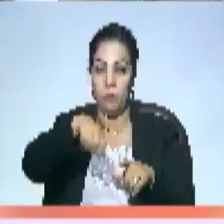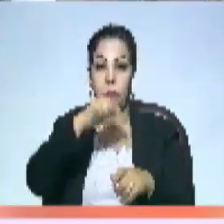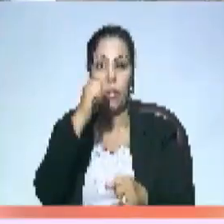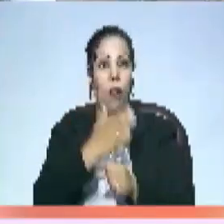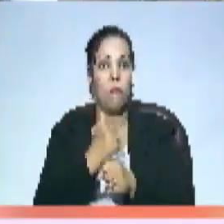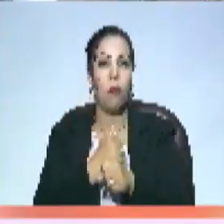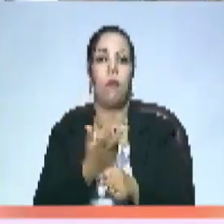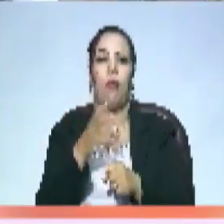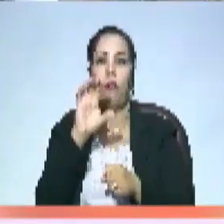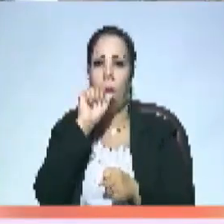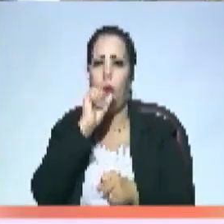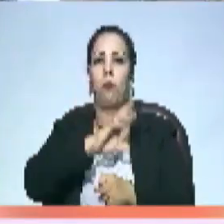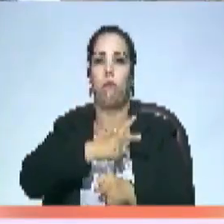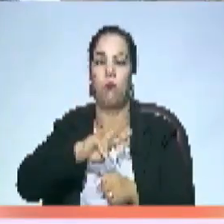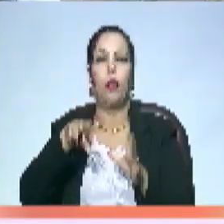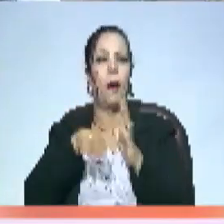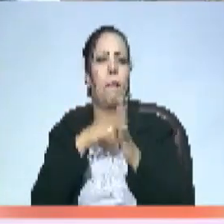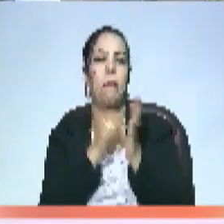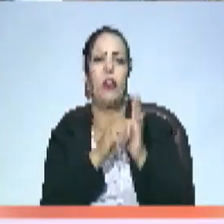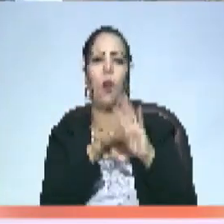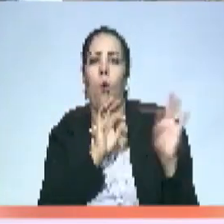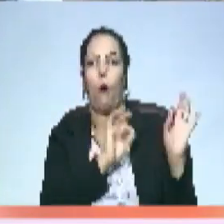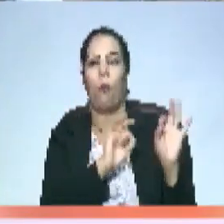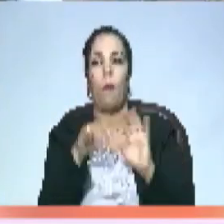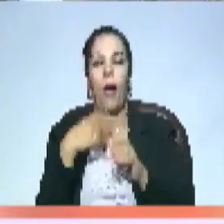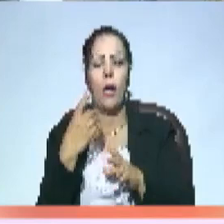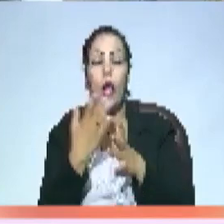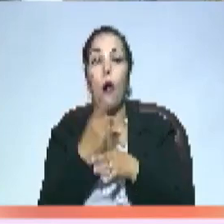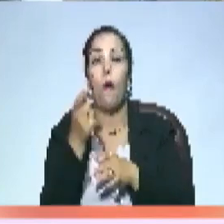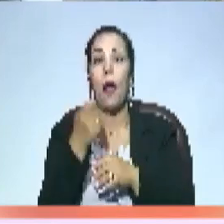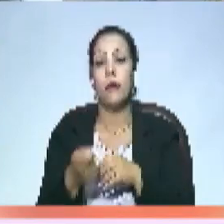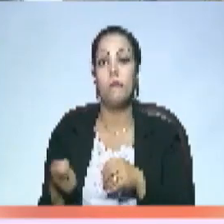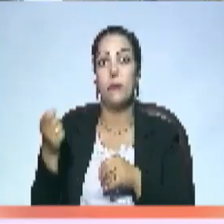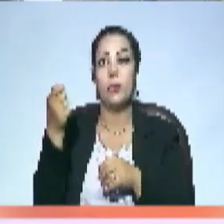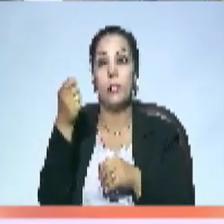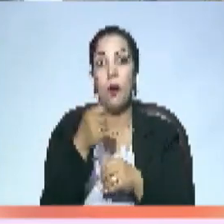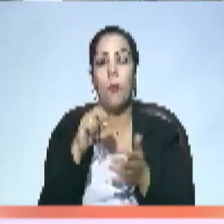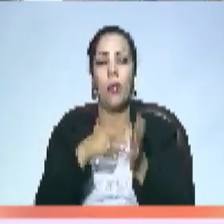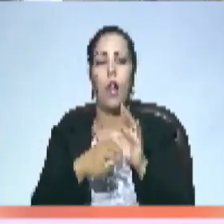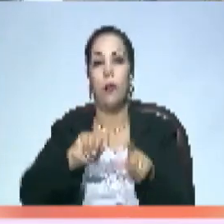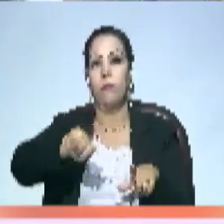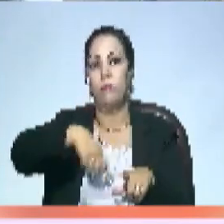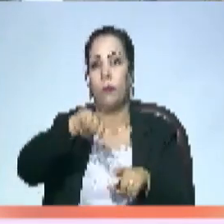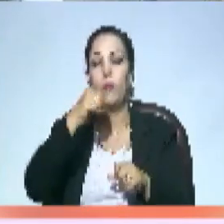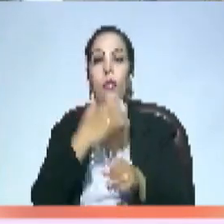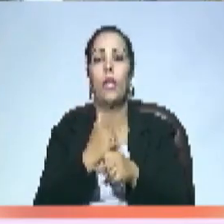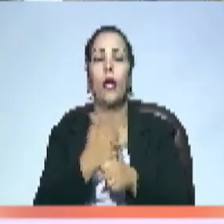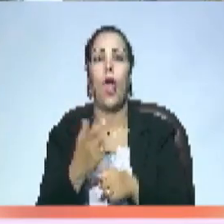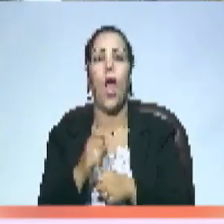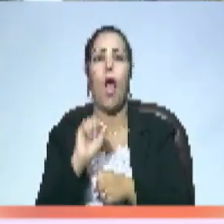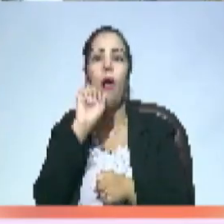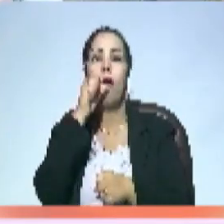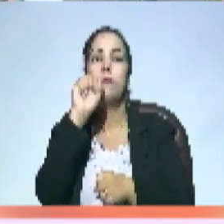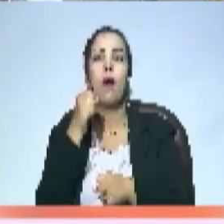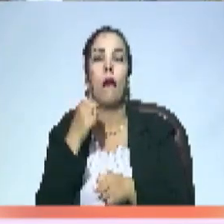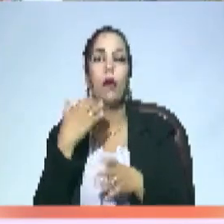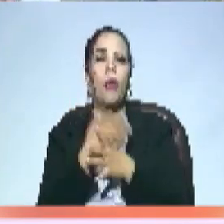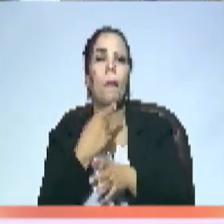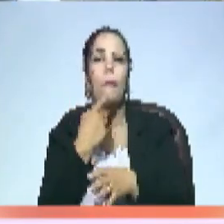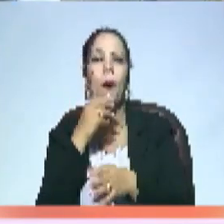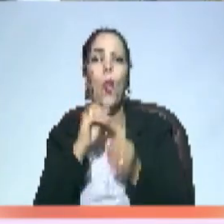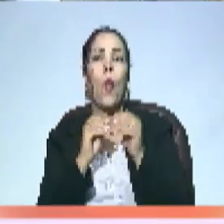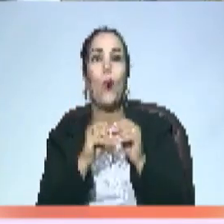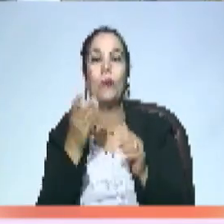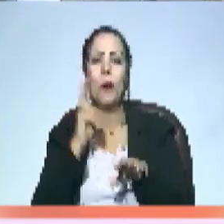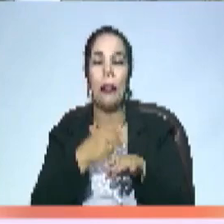خالص زي ما حضراتكم بتعملوها في البيت عادي جدا. الشيف بيزود على تعصيجة اللحمة الجزر، بتديها لون وفي نفس الوقت بتزود